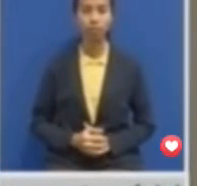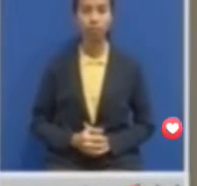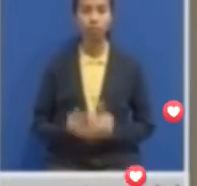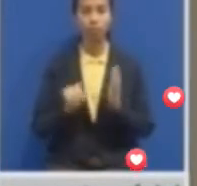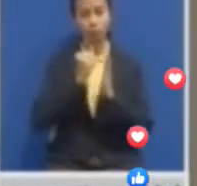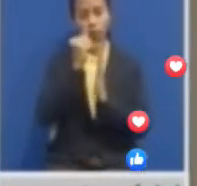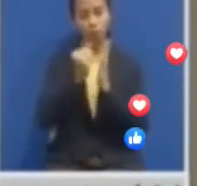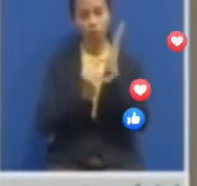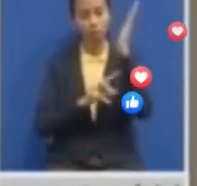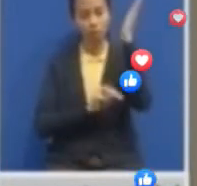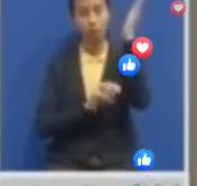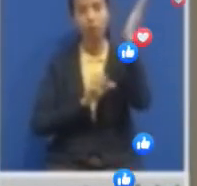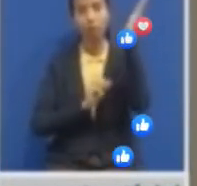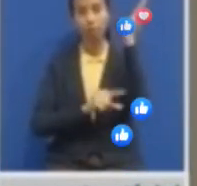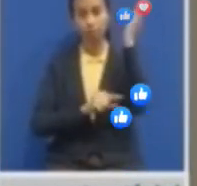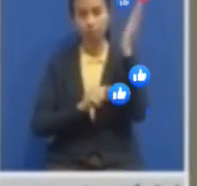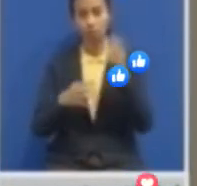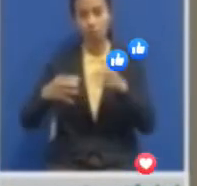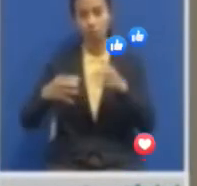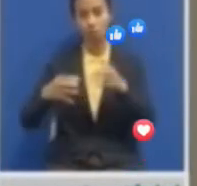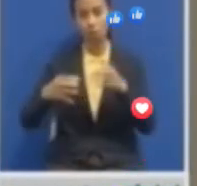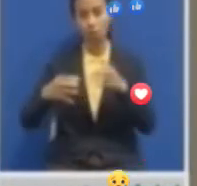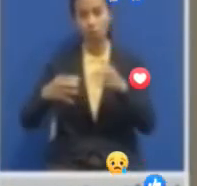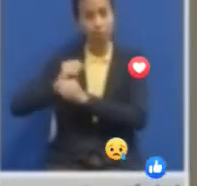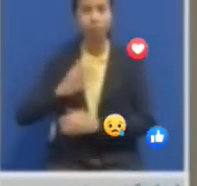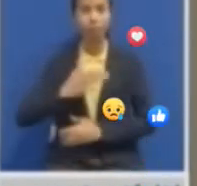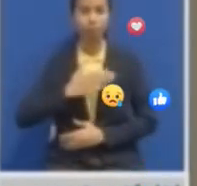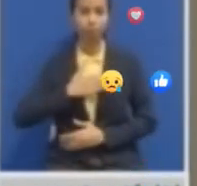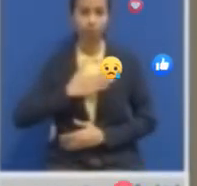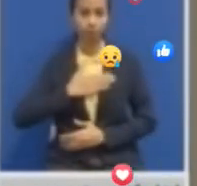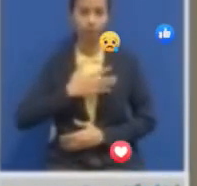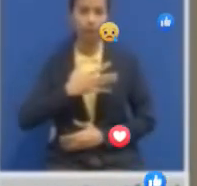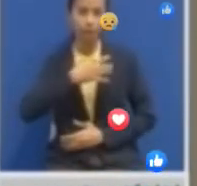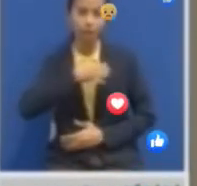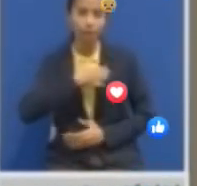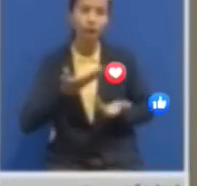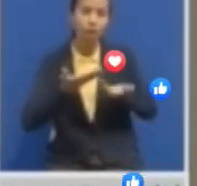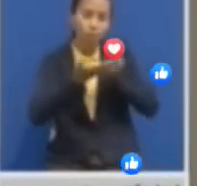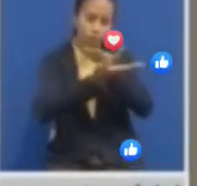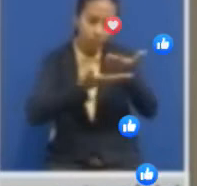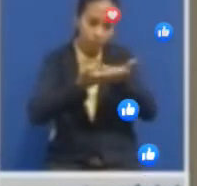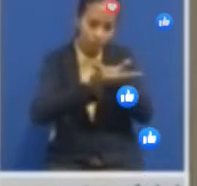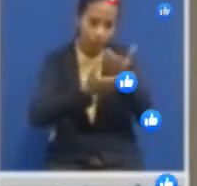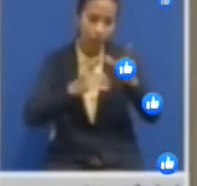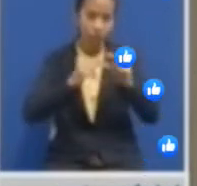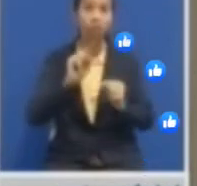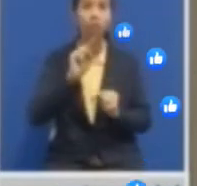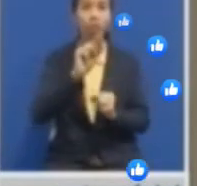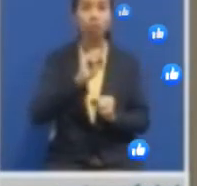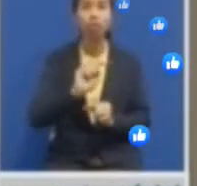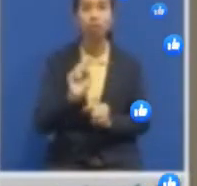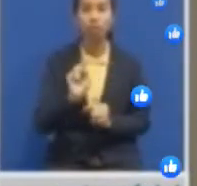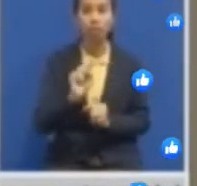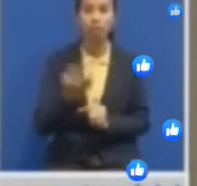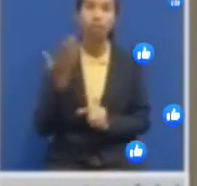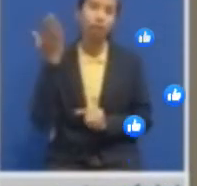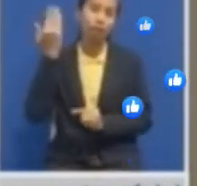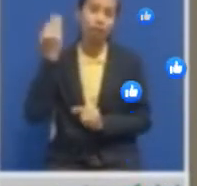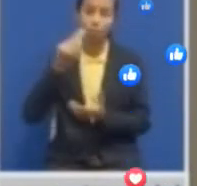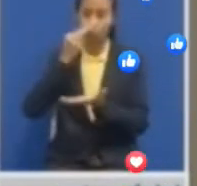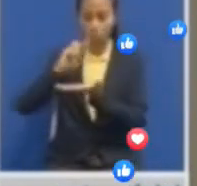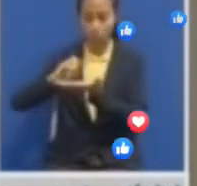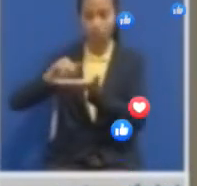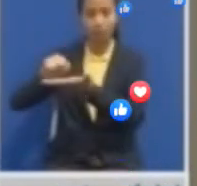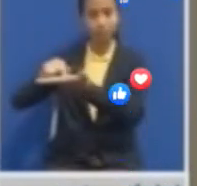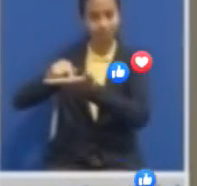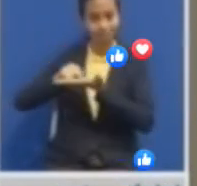ราชพรรคประชาธิปัตย์ท่านประธานครับผมมีเรื่องหารือท่านประธานหนึ่งเรื่องสืบเนื่องจากผมได้รับหนังสือร้องเรียนจ